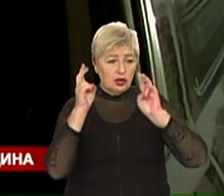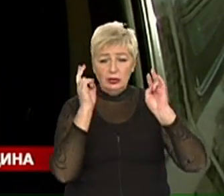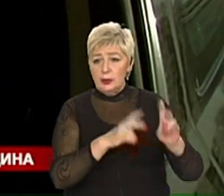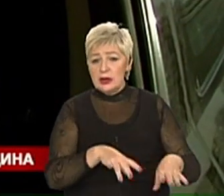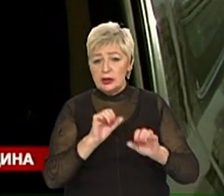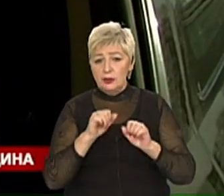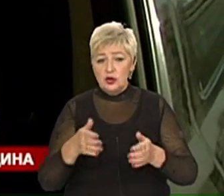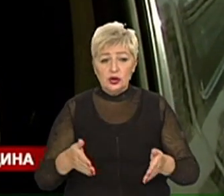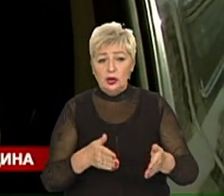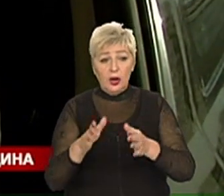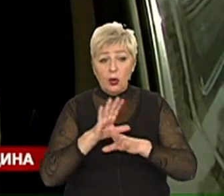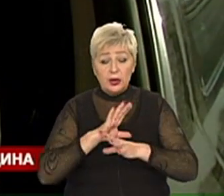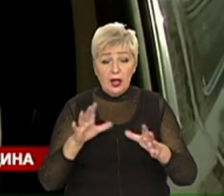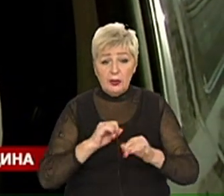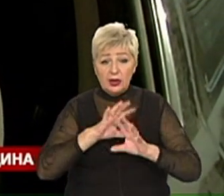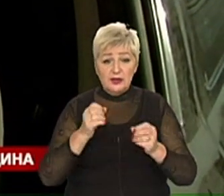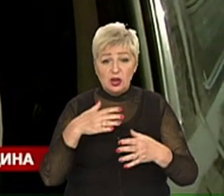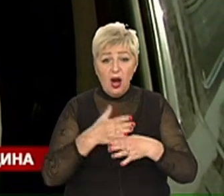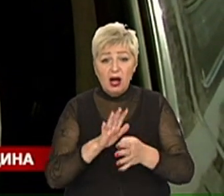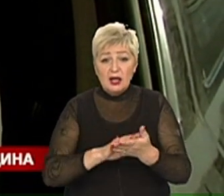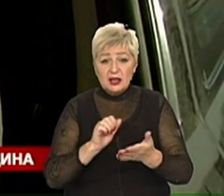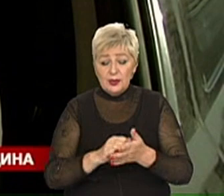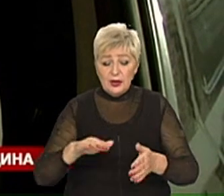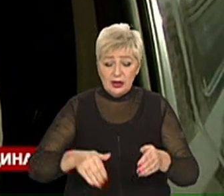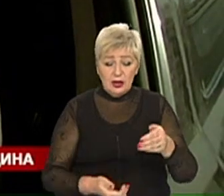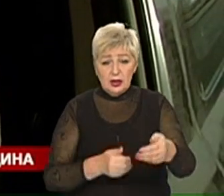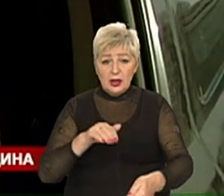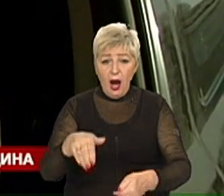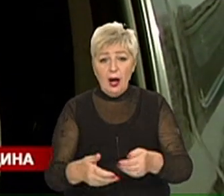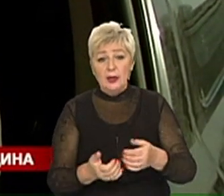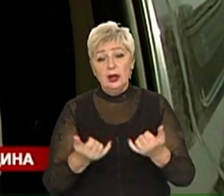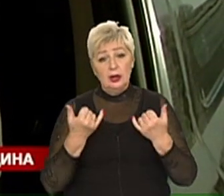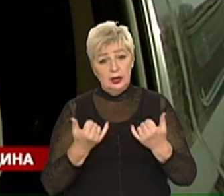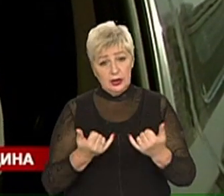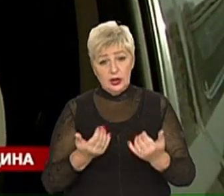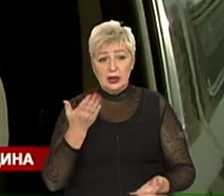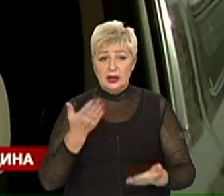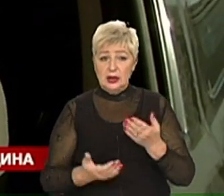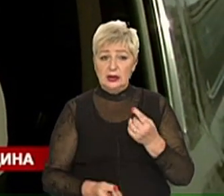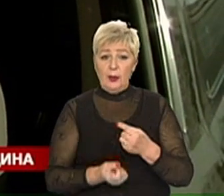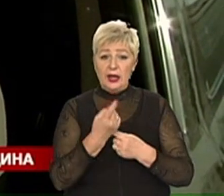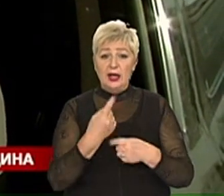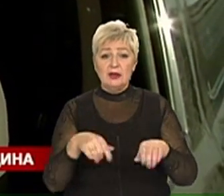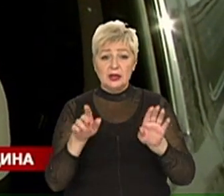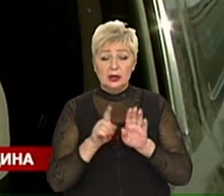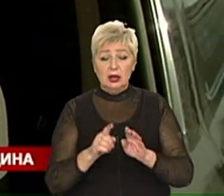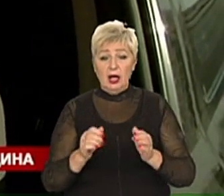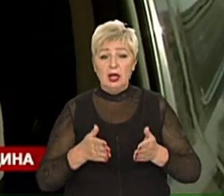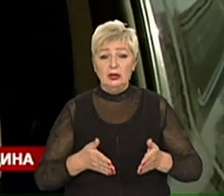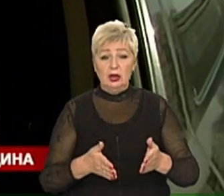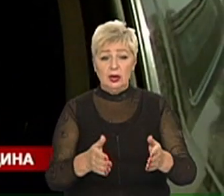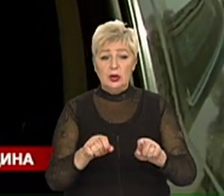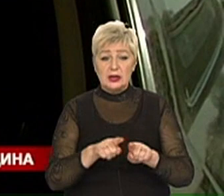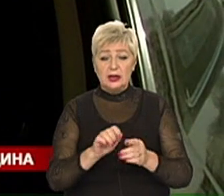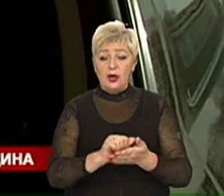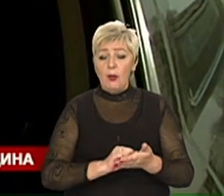было особо, и все разбито, в ямах, и, ну, она дороже выходила. Сейчас, если появится такая дорога с таким покрытием,